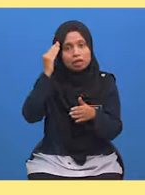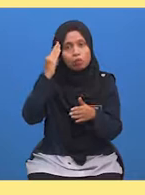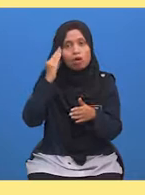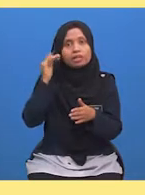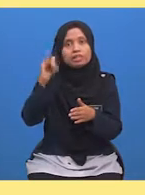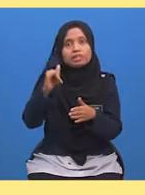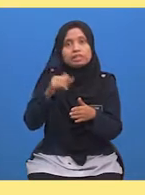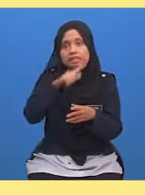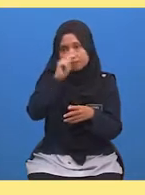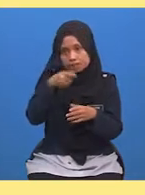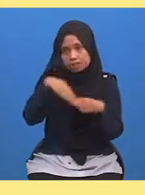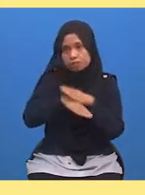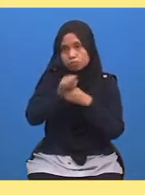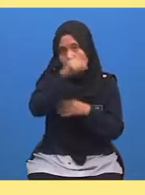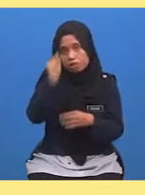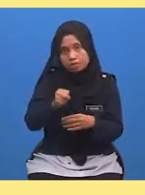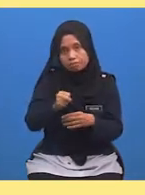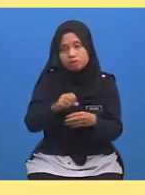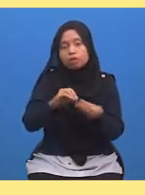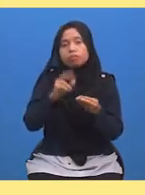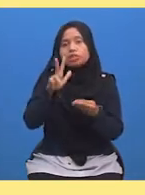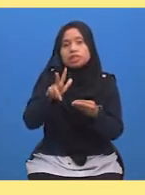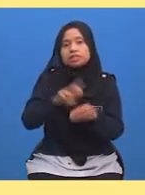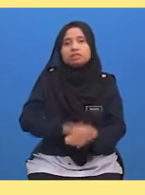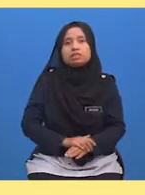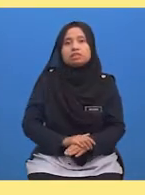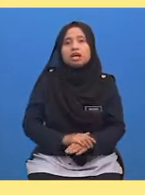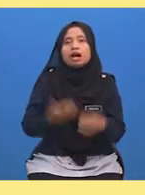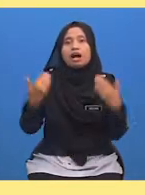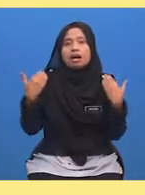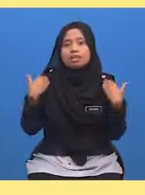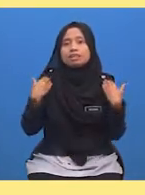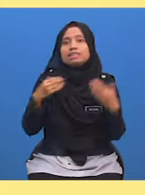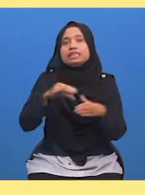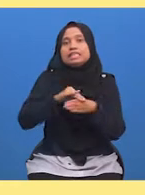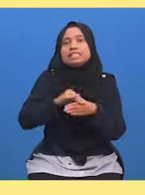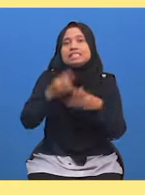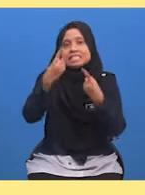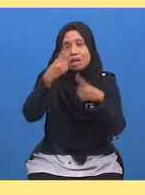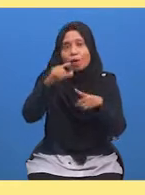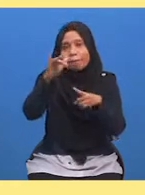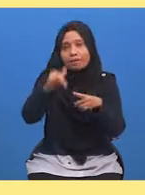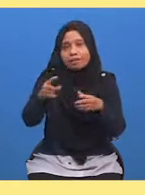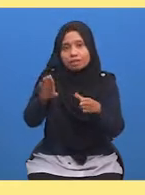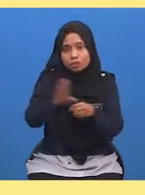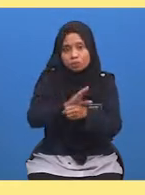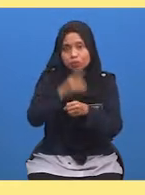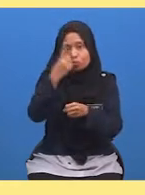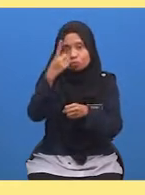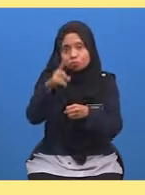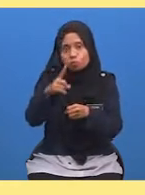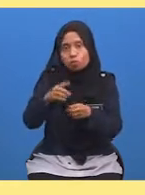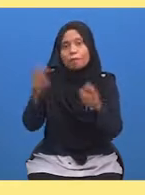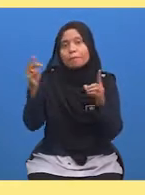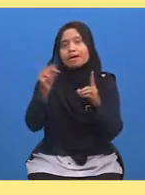soalan tersebut. Dan ketiga, mempunyai isi jawapan yang mencukupi untuk peruntukan markah